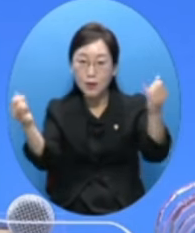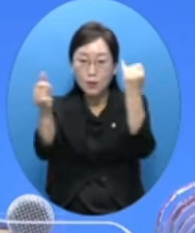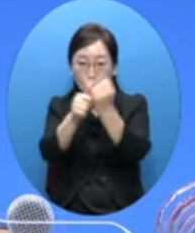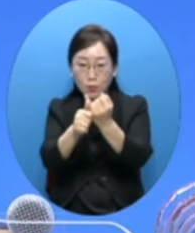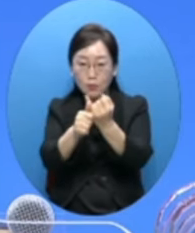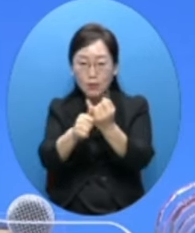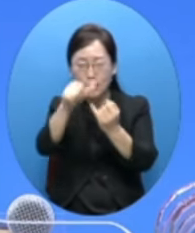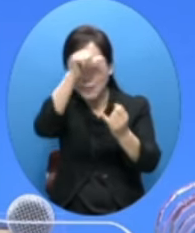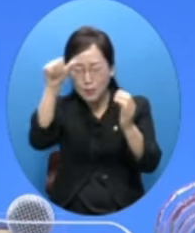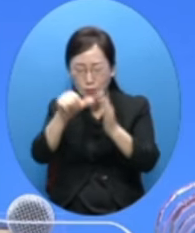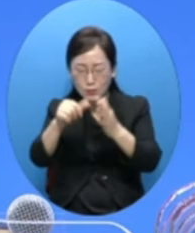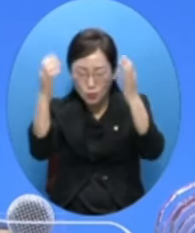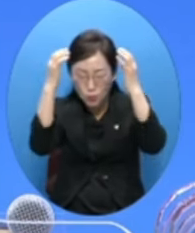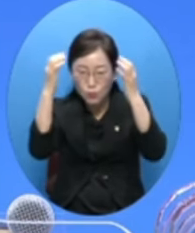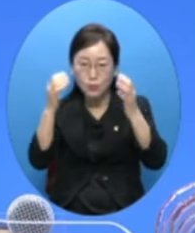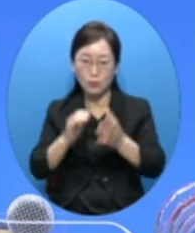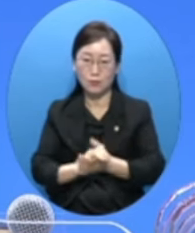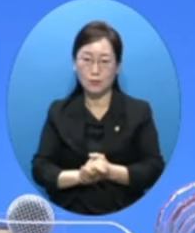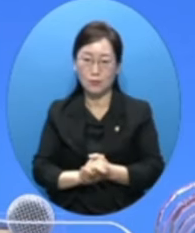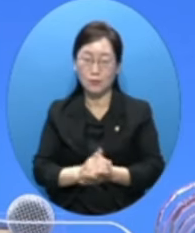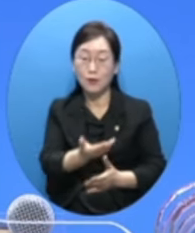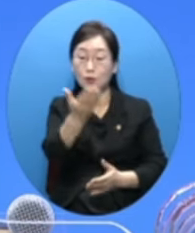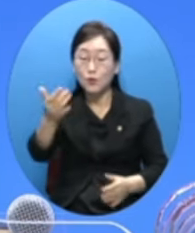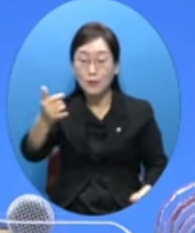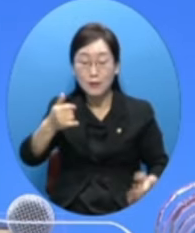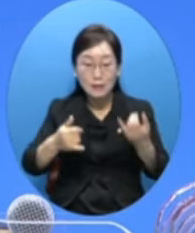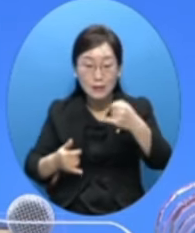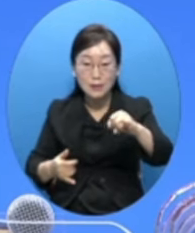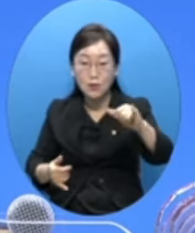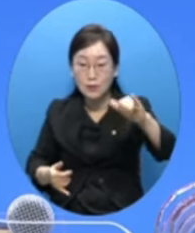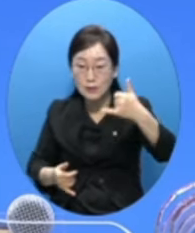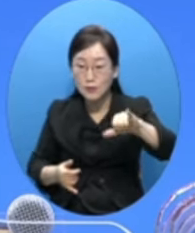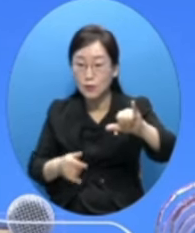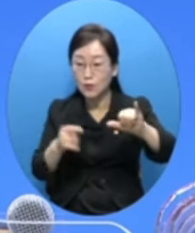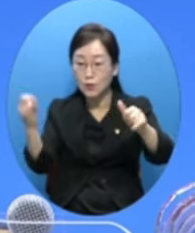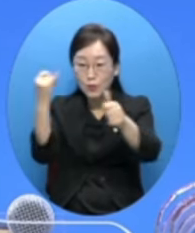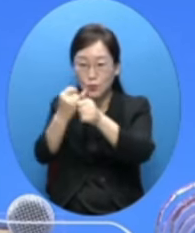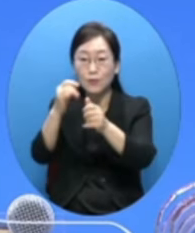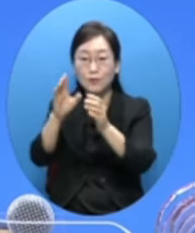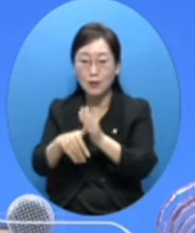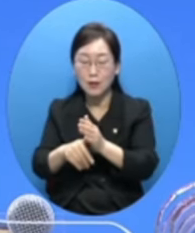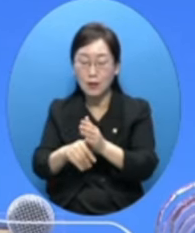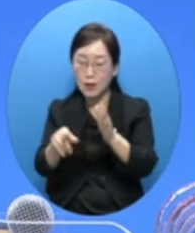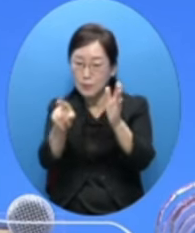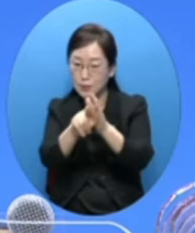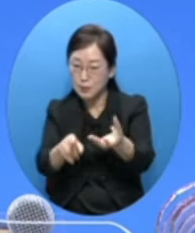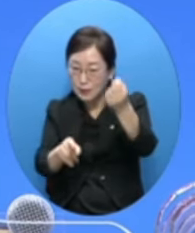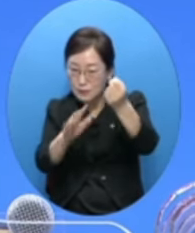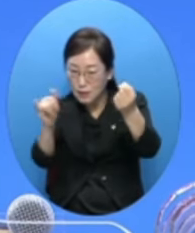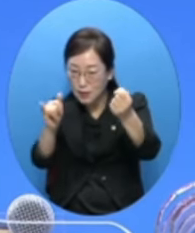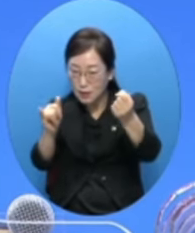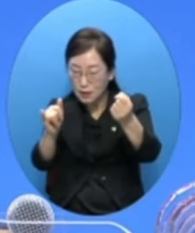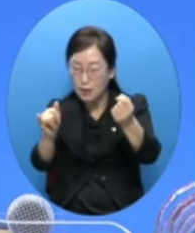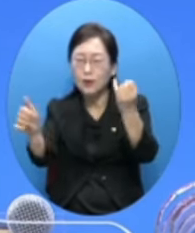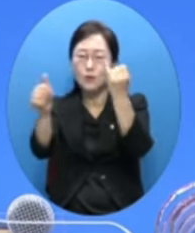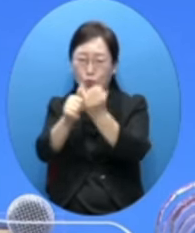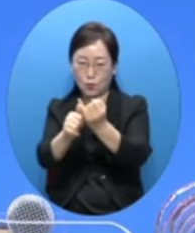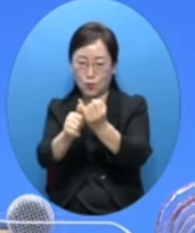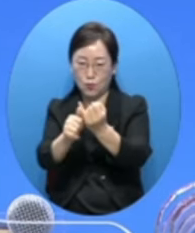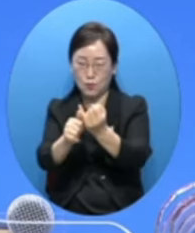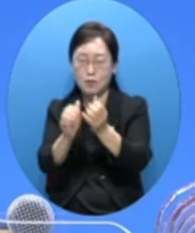되는 것입니다. 여러분 자녀가 배우자를 택할 때도 믿음의 사람을 택할 수 있게 되기를 바랍니다.